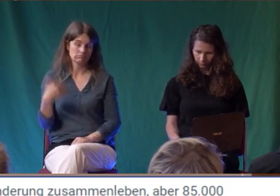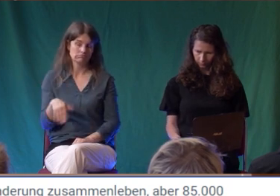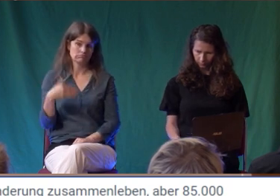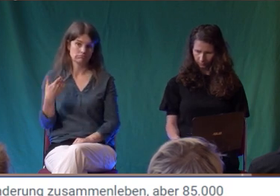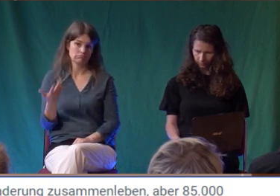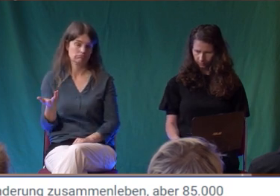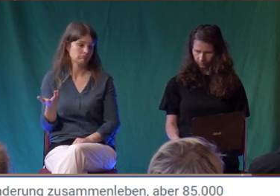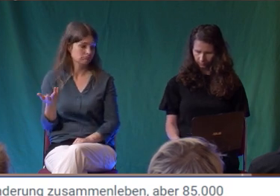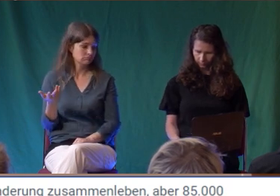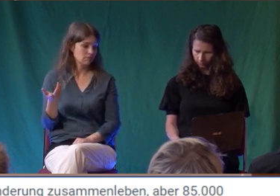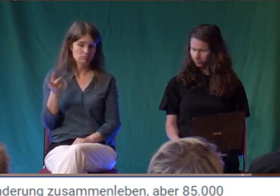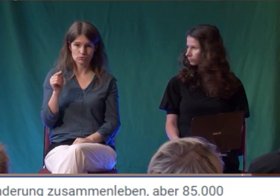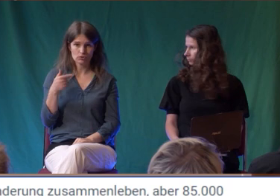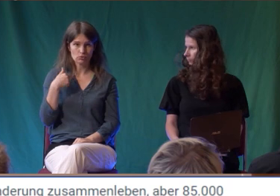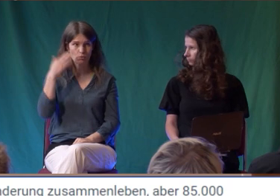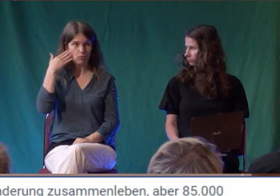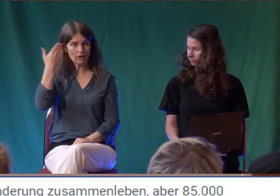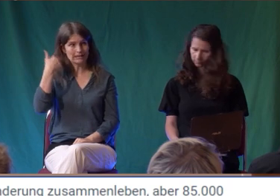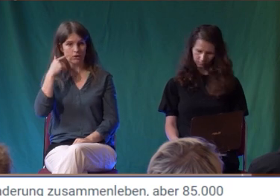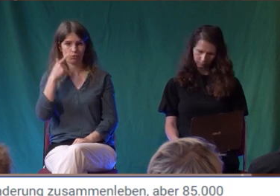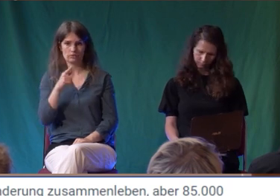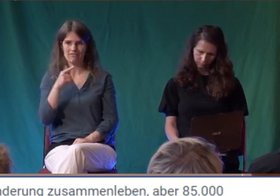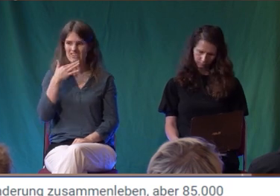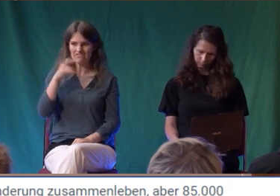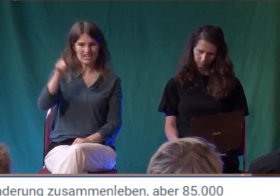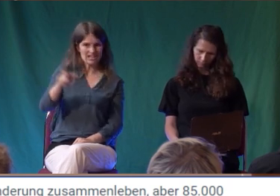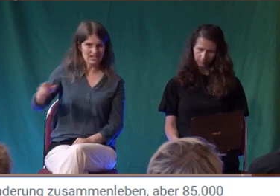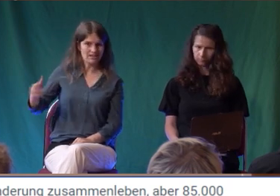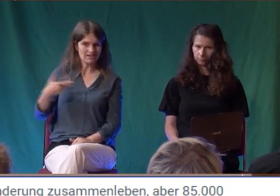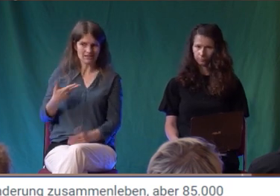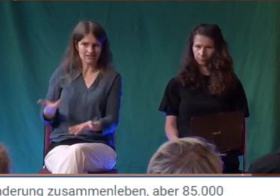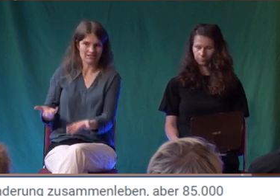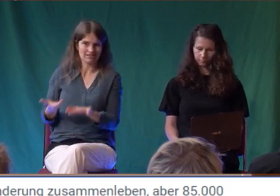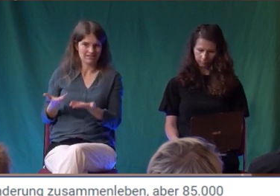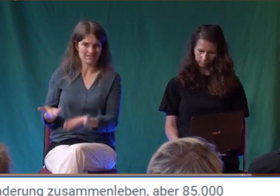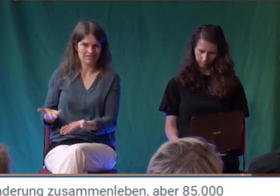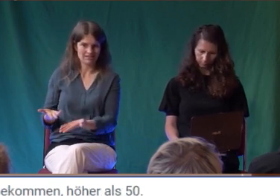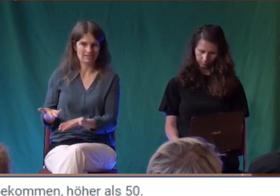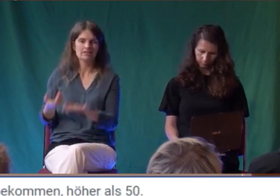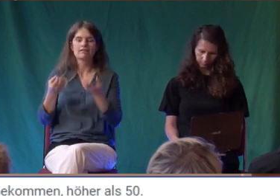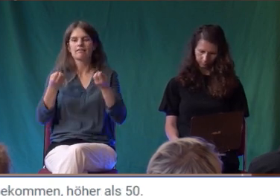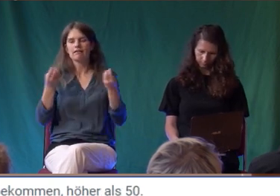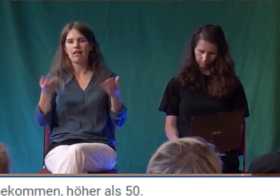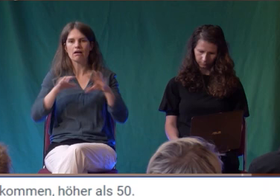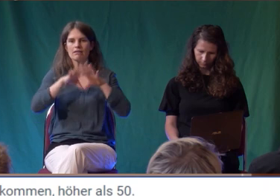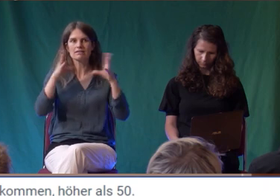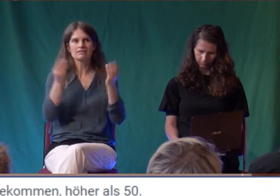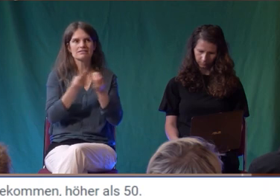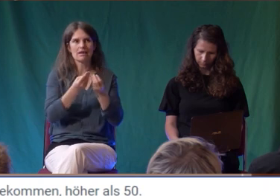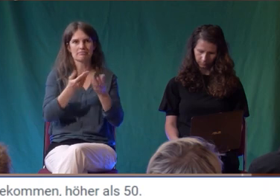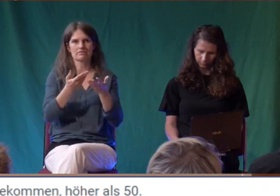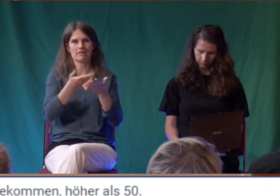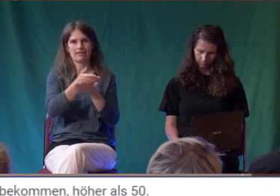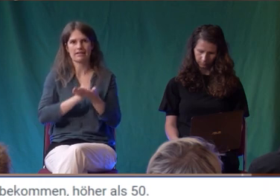als Hintergrund um wie viele Kinder und Jugendliche reden wir wenn ich jetzt wüsste wie viel Gesamtanteil der Bevölkerung in Sachsen